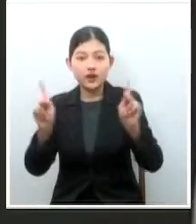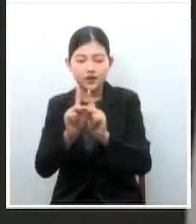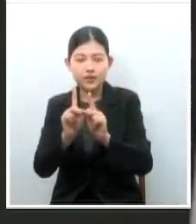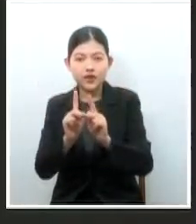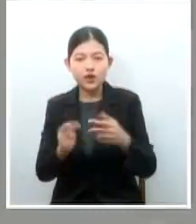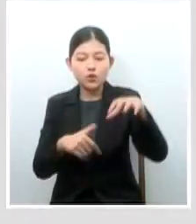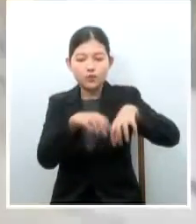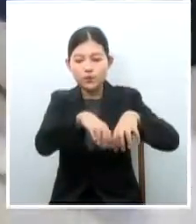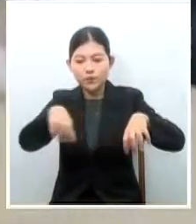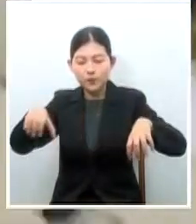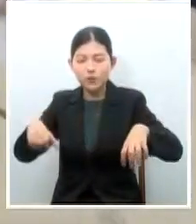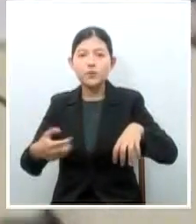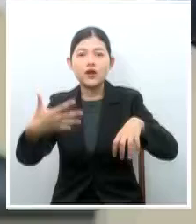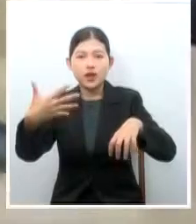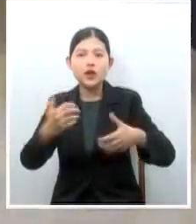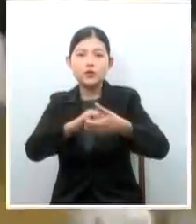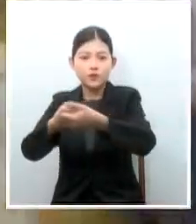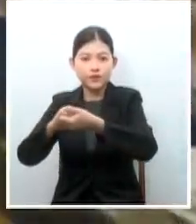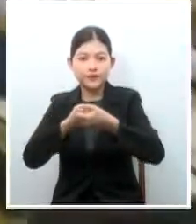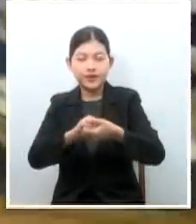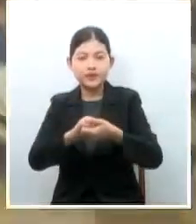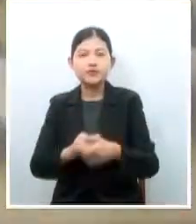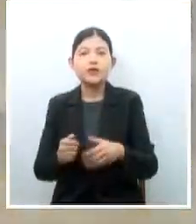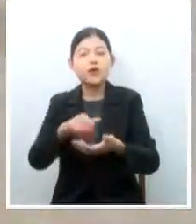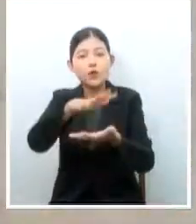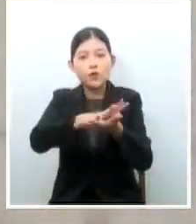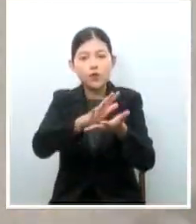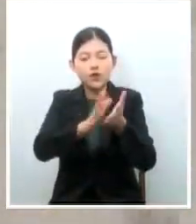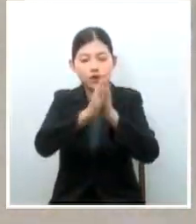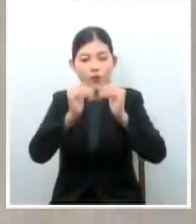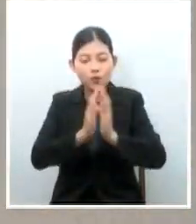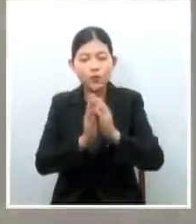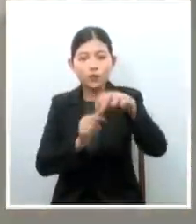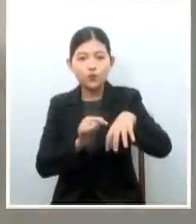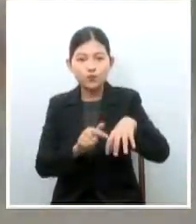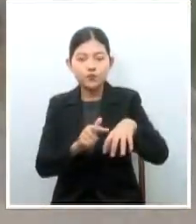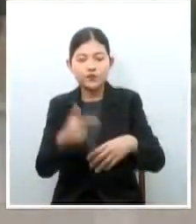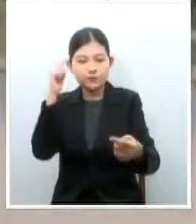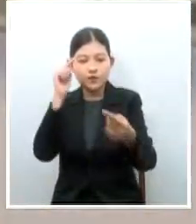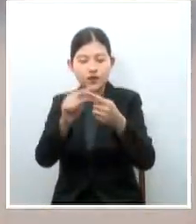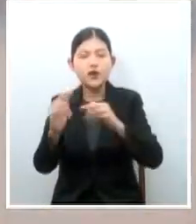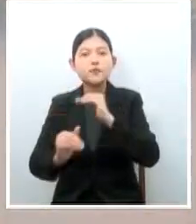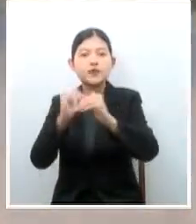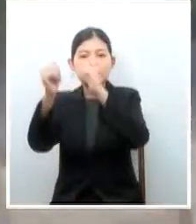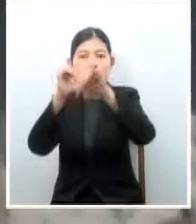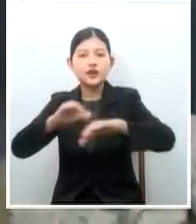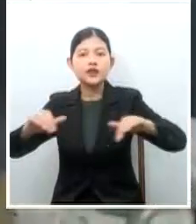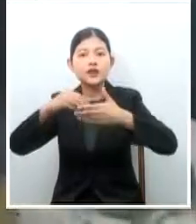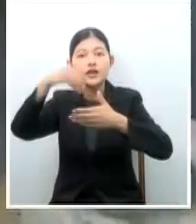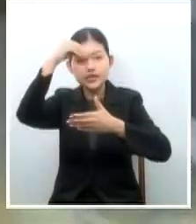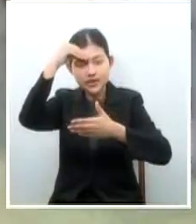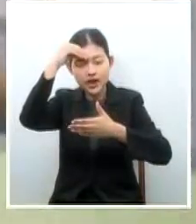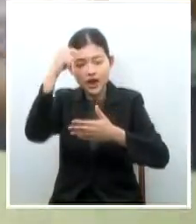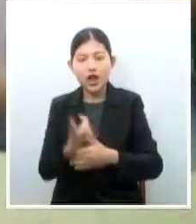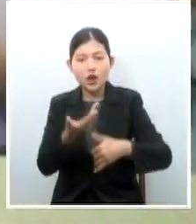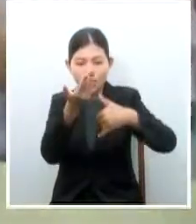งานโรงเรียนวัดราชโอรสมุ่งมั่นที่จะเป็นส่วนหนึ่งในการพัฒนาเยาวชนของชาติให้เป็นบุคคลที่มีคุณ